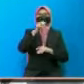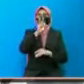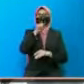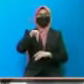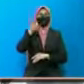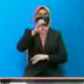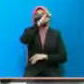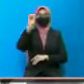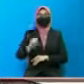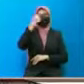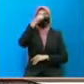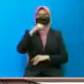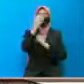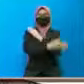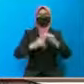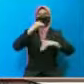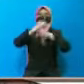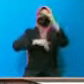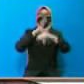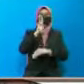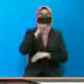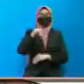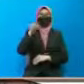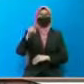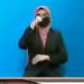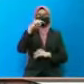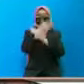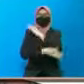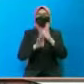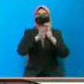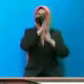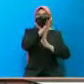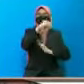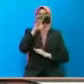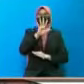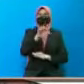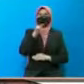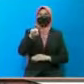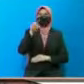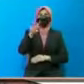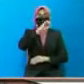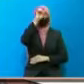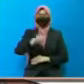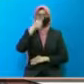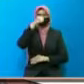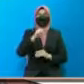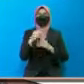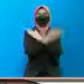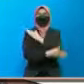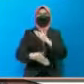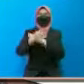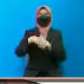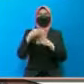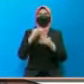99-100 bagi negara baju 70-an 100 bagi negara membangun dan 5 perubahan 200 bagi negara